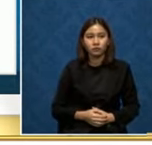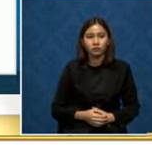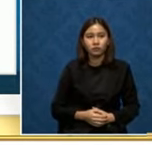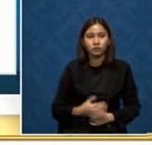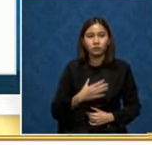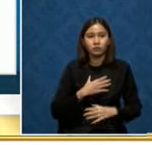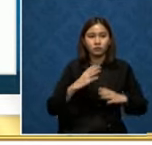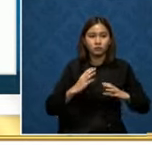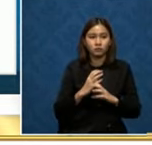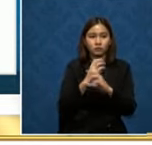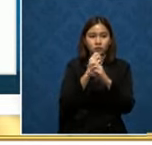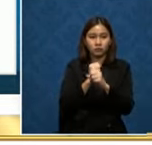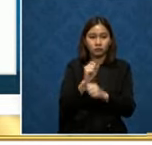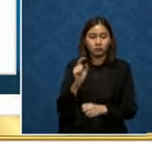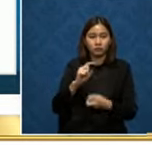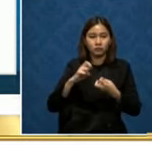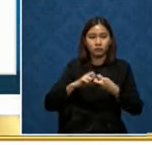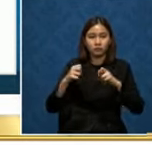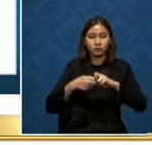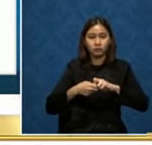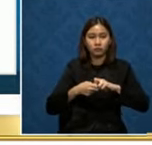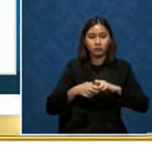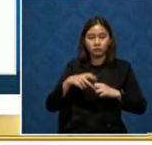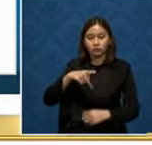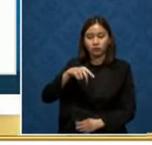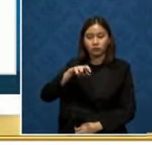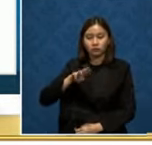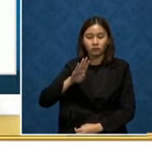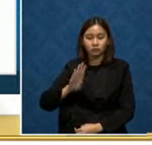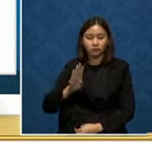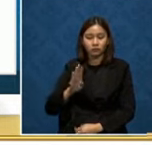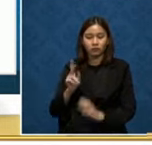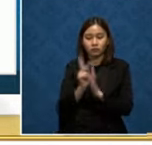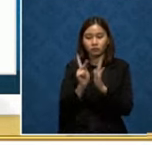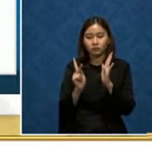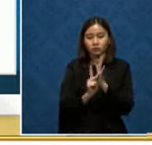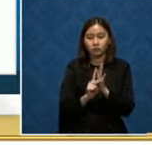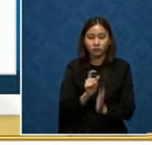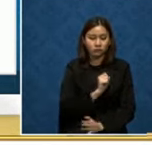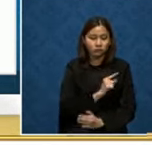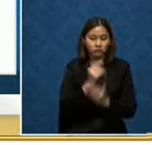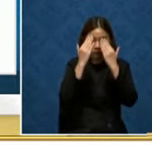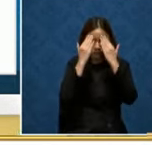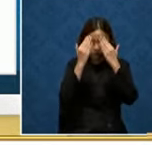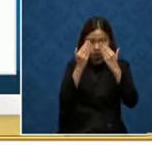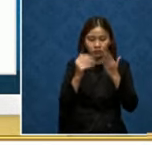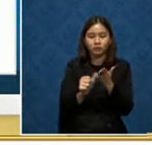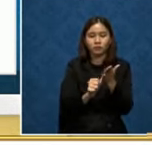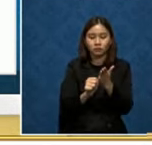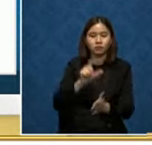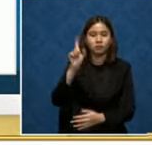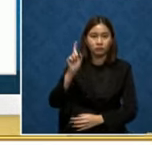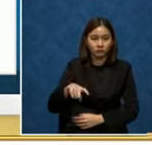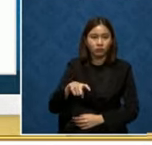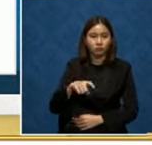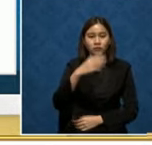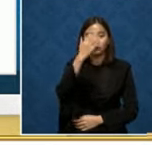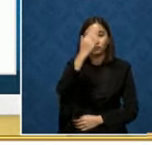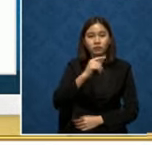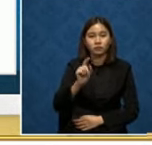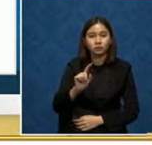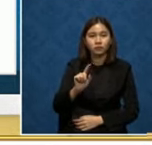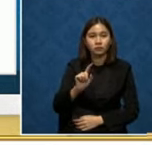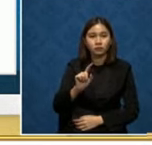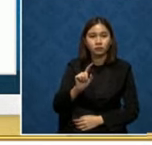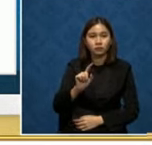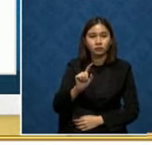ผมจึงสรุปได้ว่าปัญหาของพระบอรวาด้วยกฎหมายอิสลามจำเป็ต้องมีการแ้ไขเพราะจะให